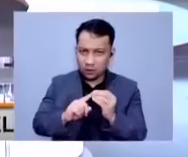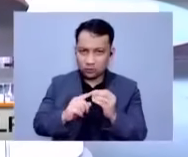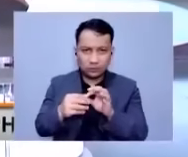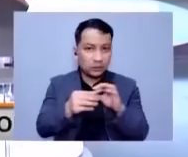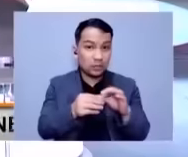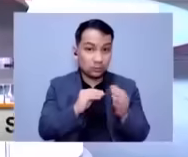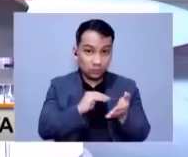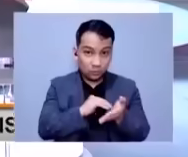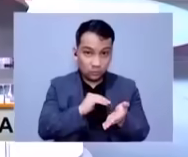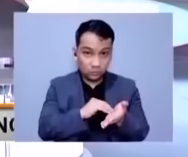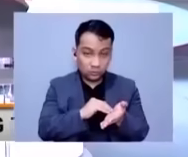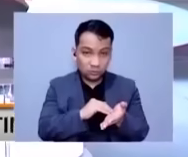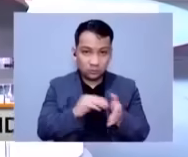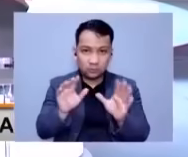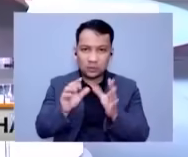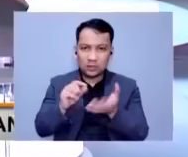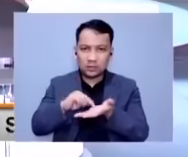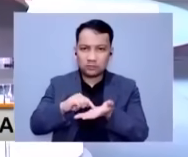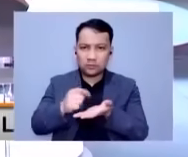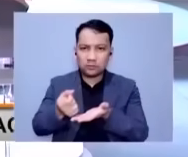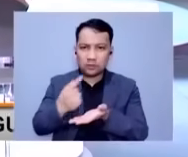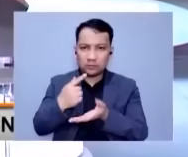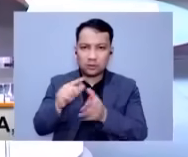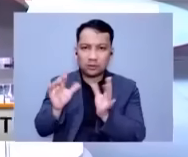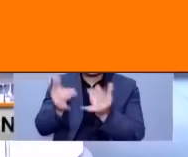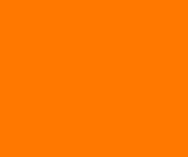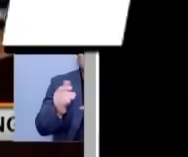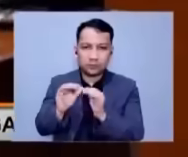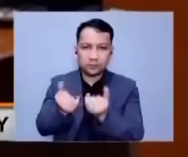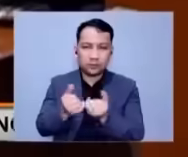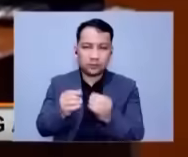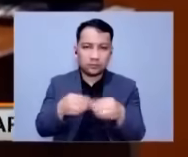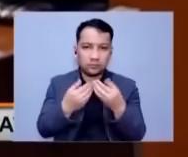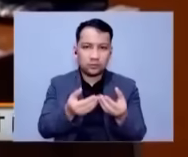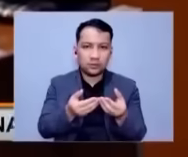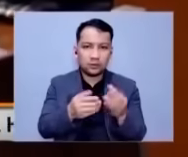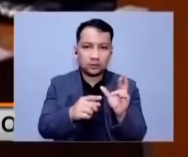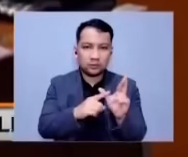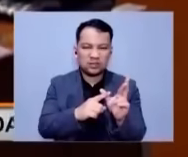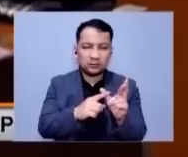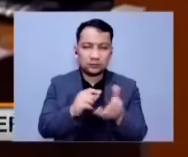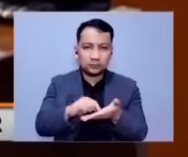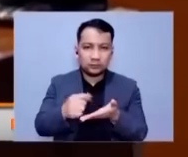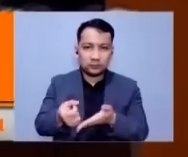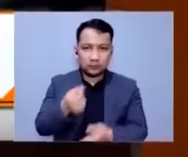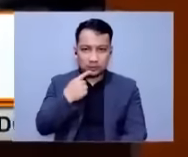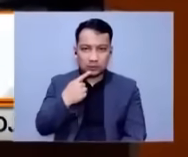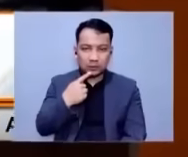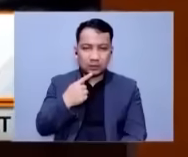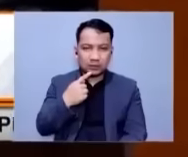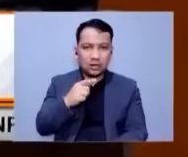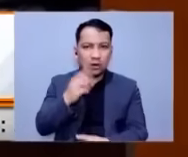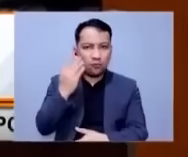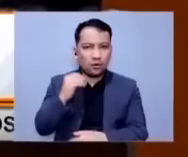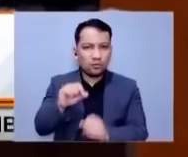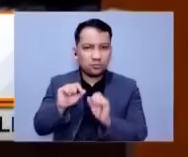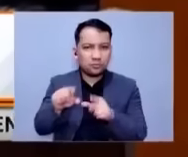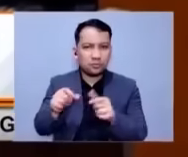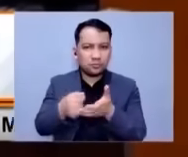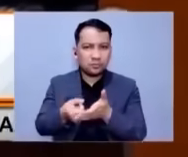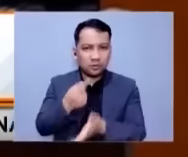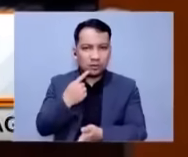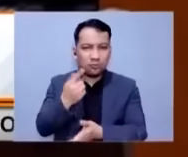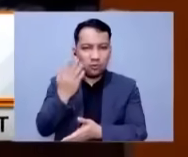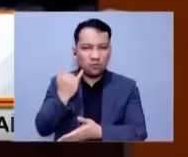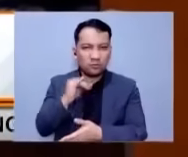at pharmaceutical companies sa pagrereseta ng gamot. Ayon kay Senator JVR Sito, sinasadya mo nang magreseta ng gamot para lang